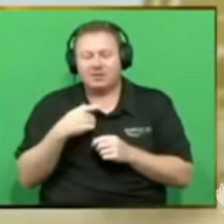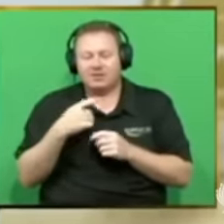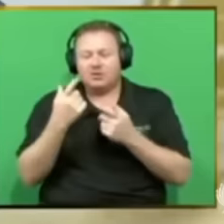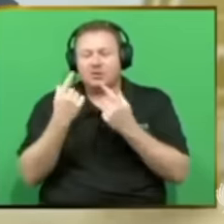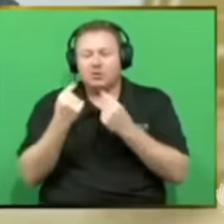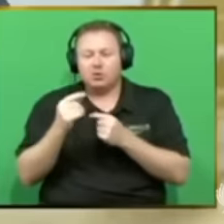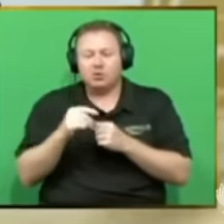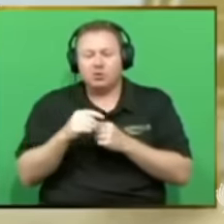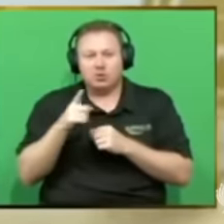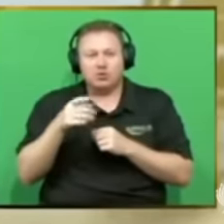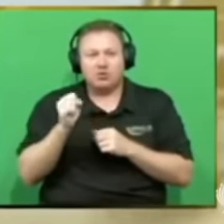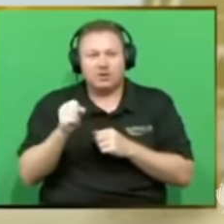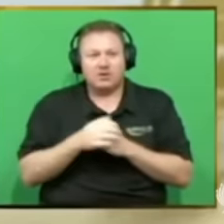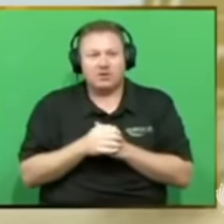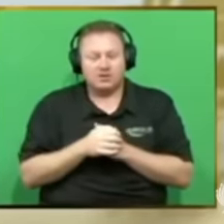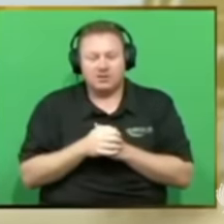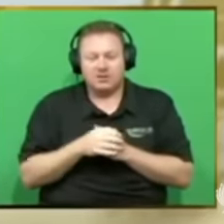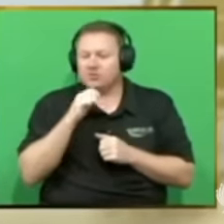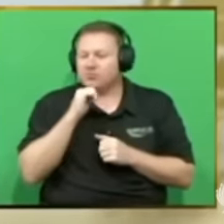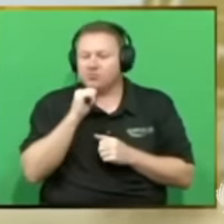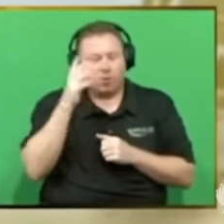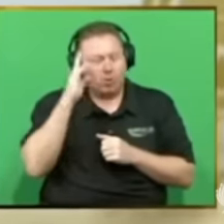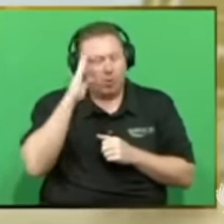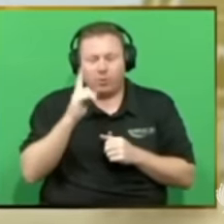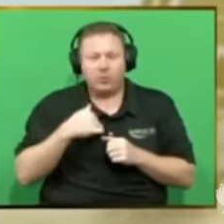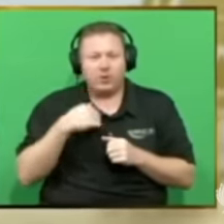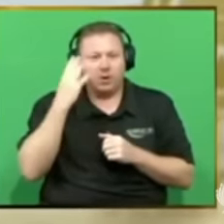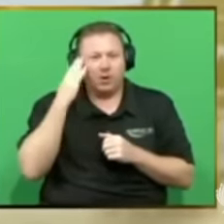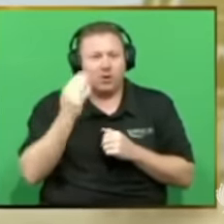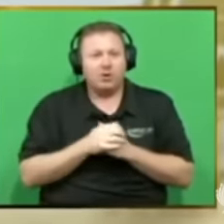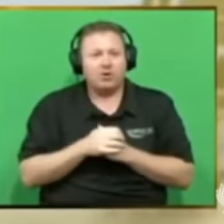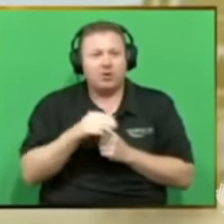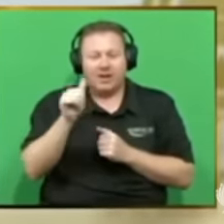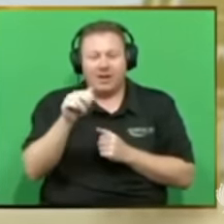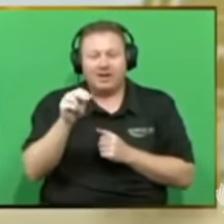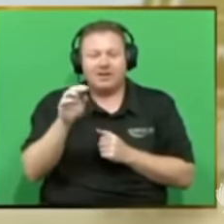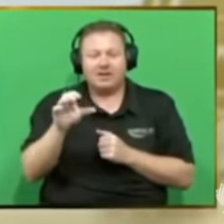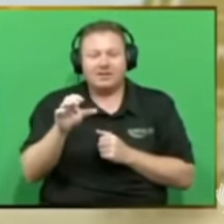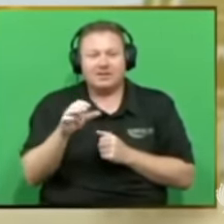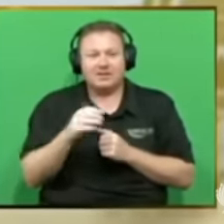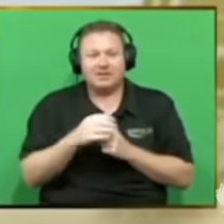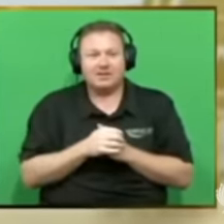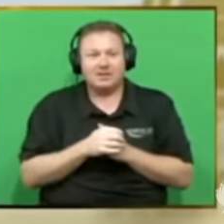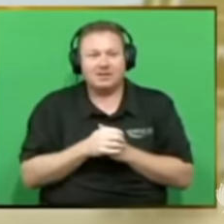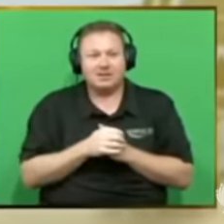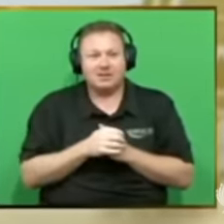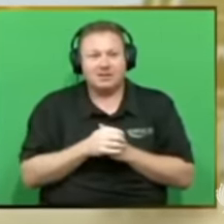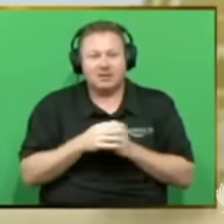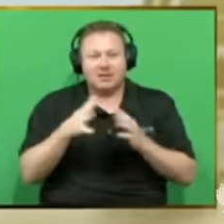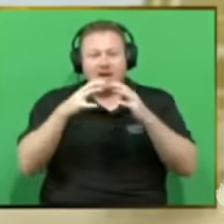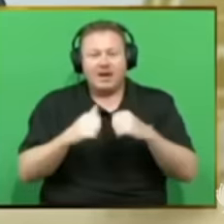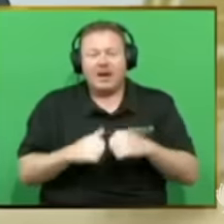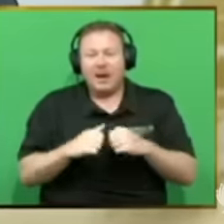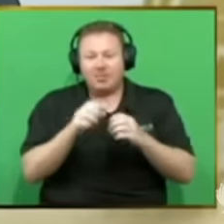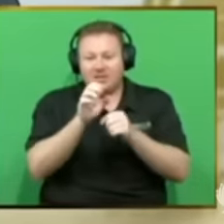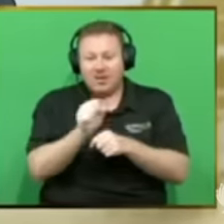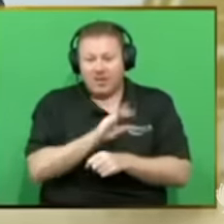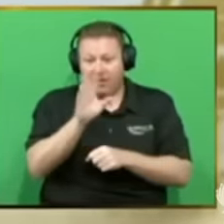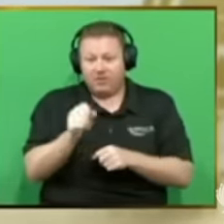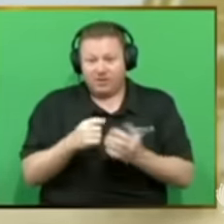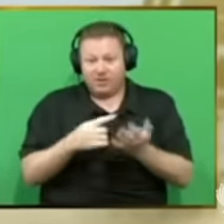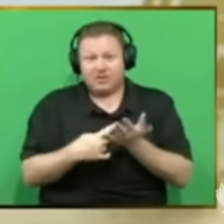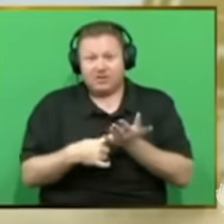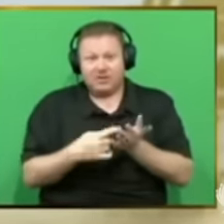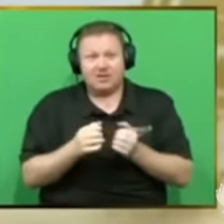the ANC, I was struck by a recurring pattern. Every time they spoke about an element of the collapse of South Africa, what